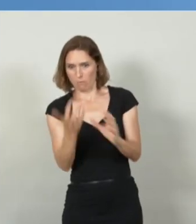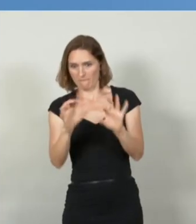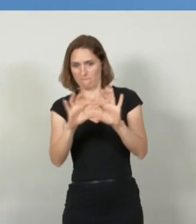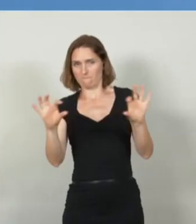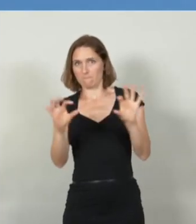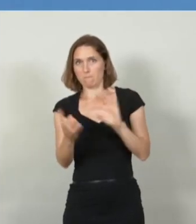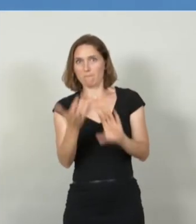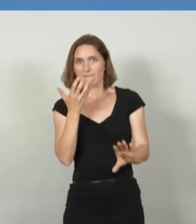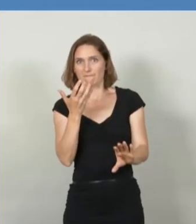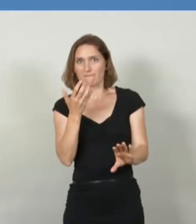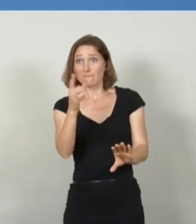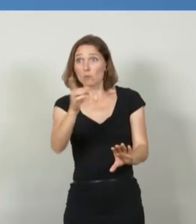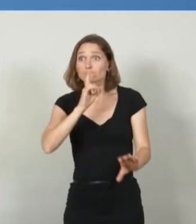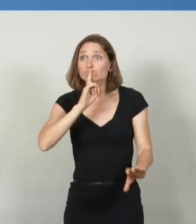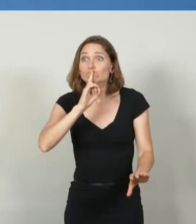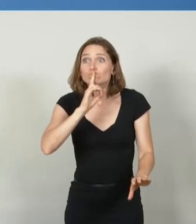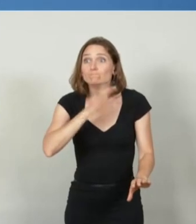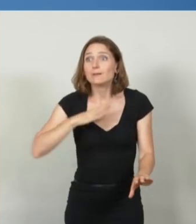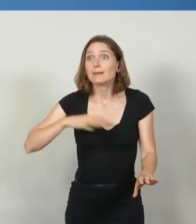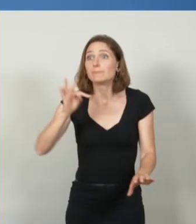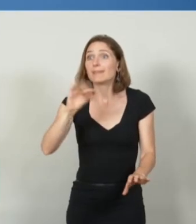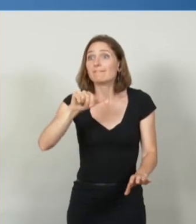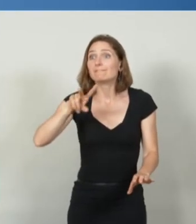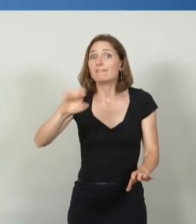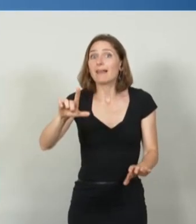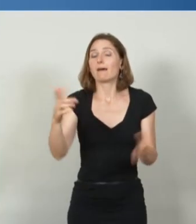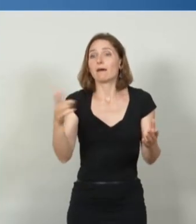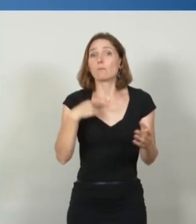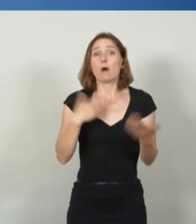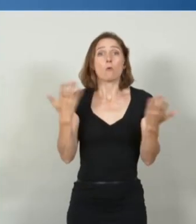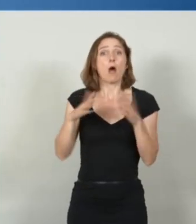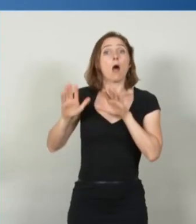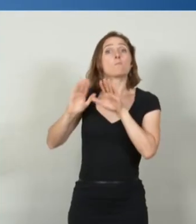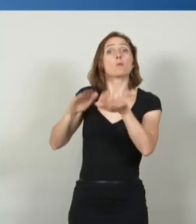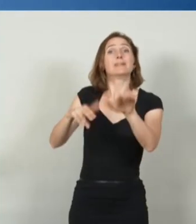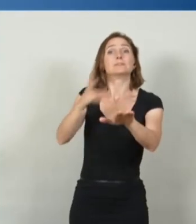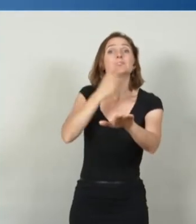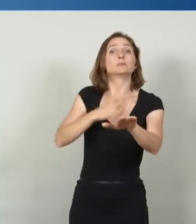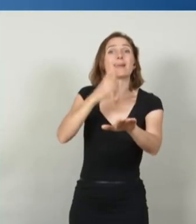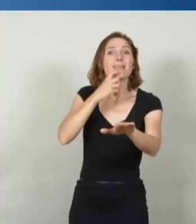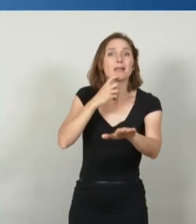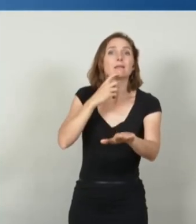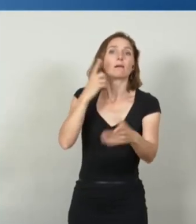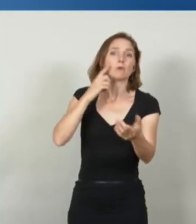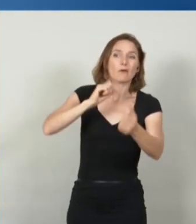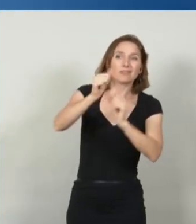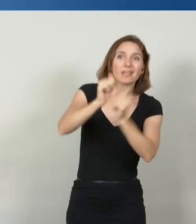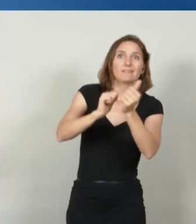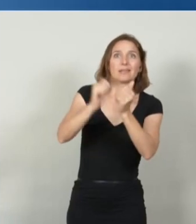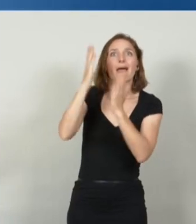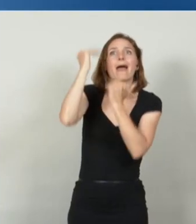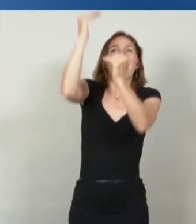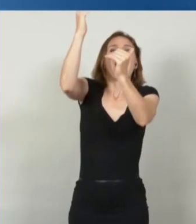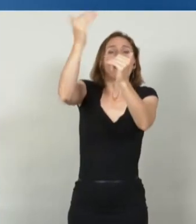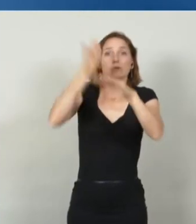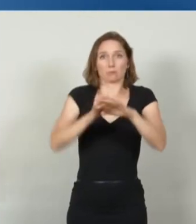et vous ne l'avez pas dit Madame Tavel je cite une mobilisation citoyenne dans les défis en deçà des attentes donc c'est pas le